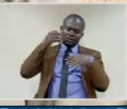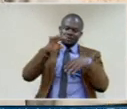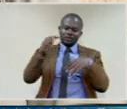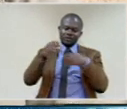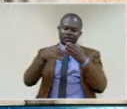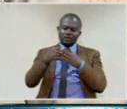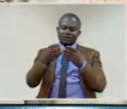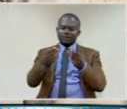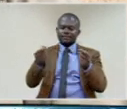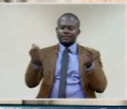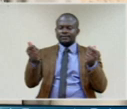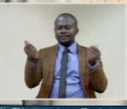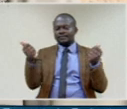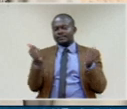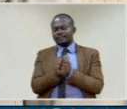bizaba byarangiye,